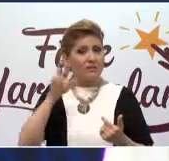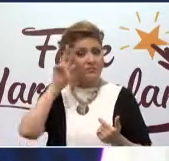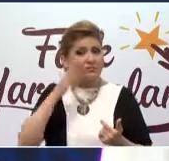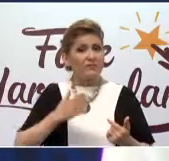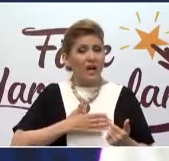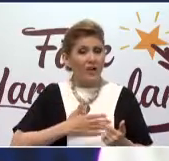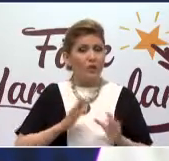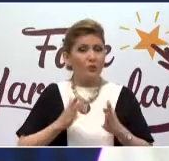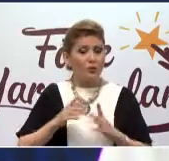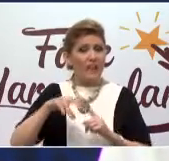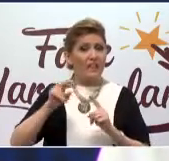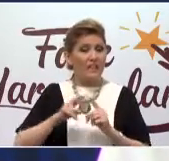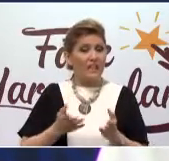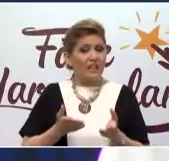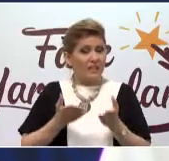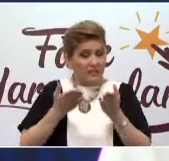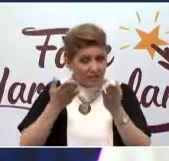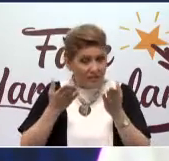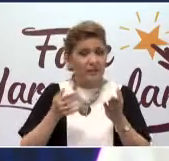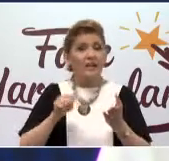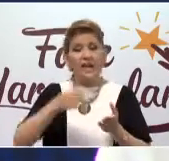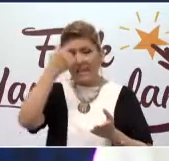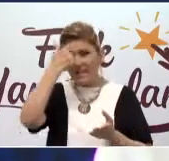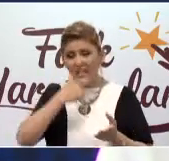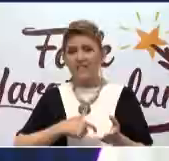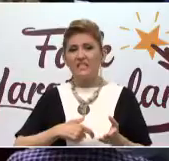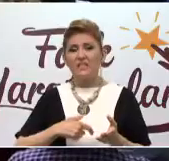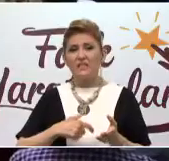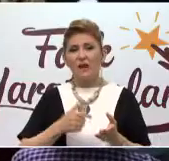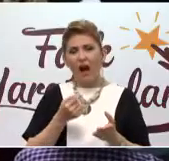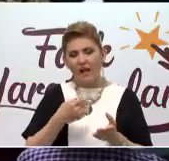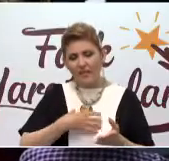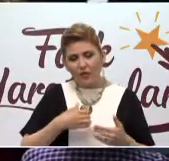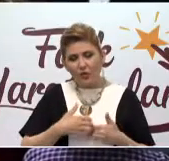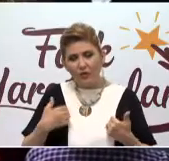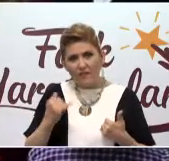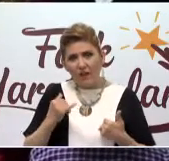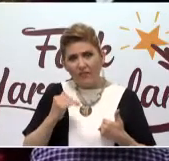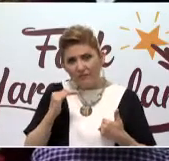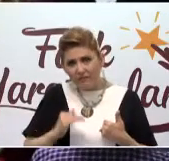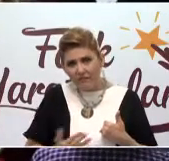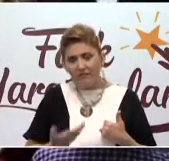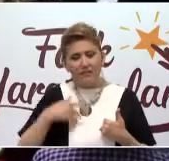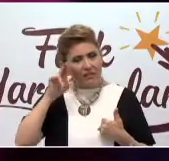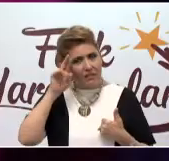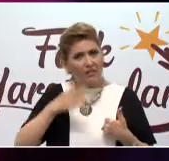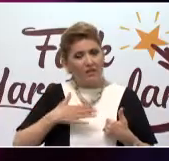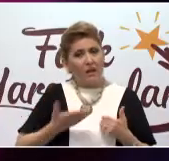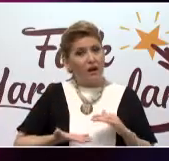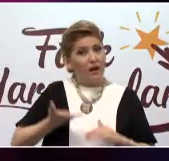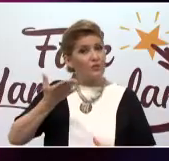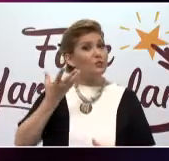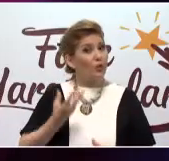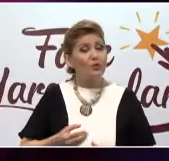bozuklukları, işte tiklerin yoğunlaşması gibi durumlar kişi daha az kendine güvenli olduğu zaman, daha kaygılı olduğu zaman artışta